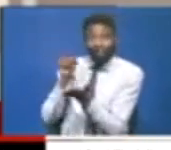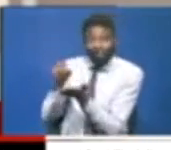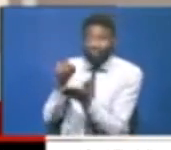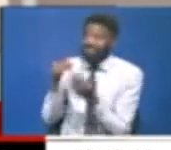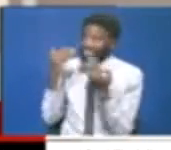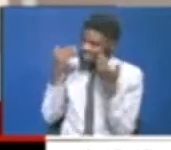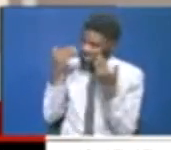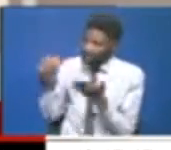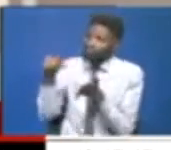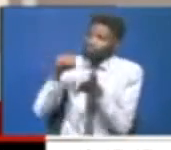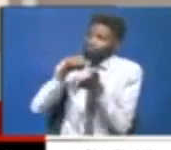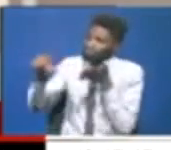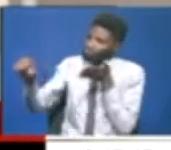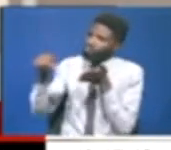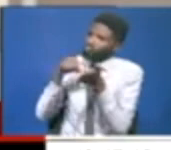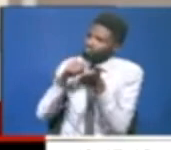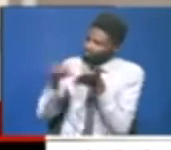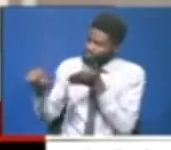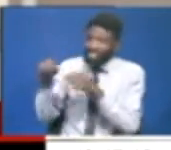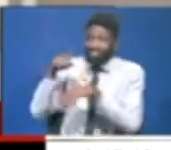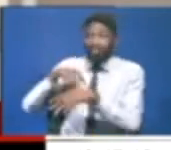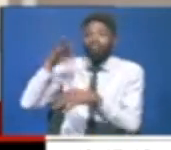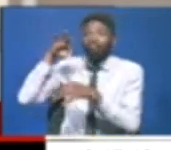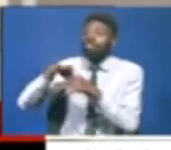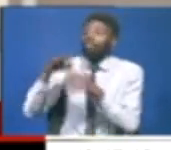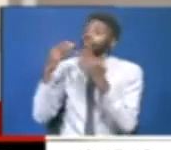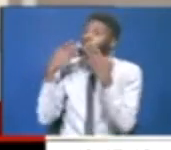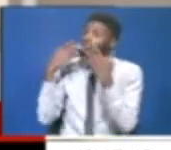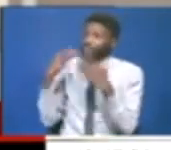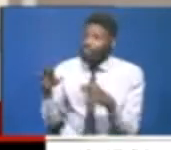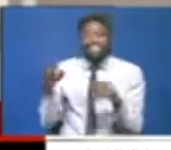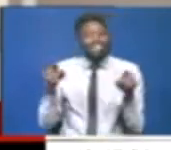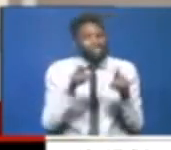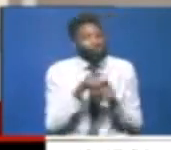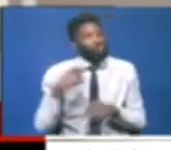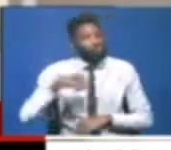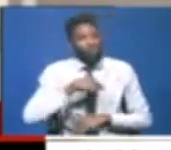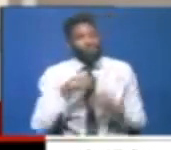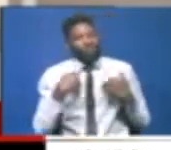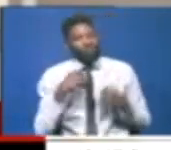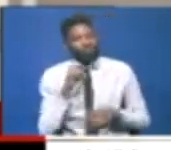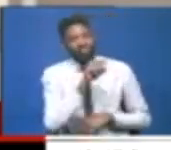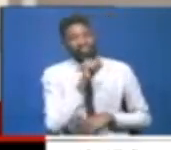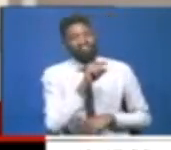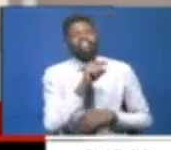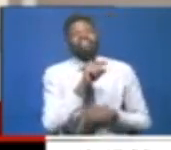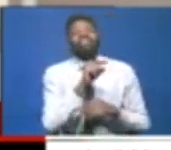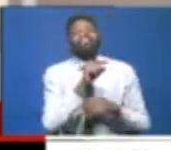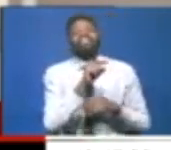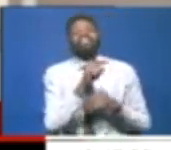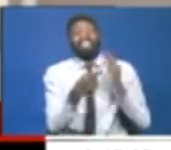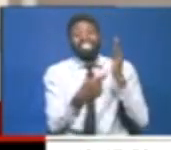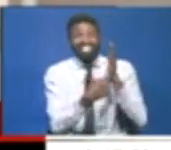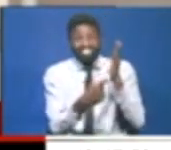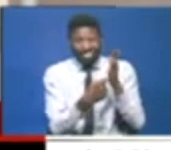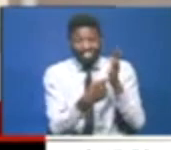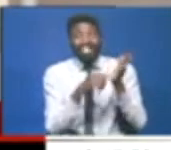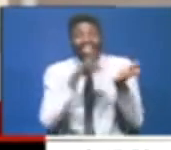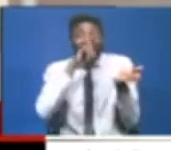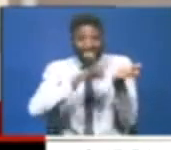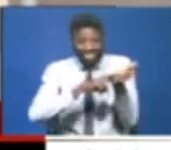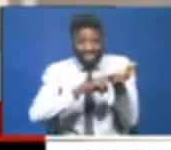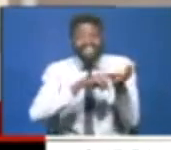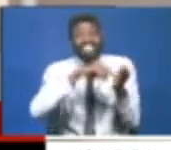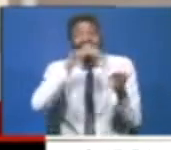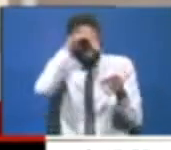kupiga mstari kwa jina la mtu akishapiga kura, na pia tukue na ile register electronic ambayo iko ndani ya BVR. Hayo